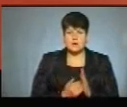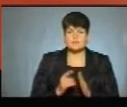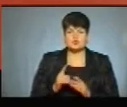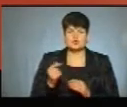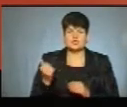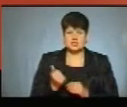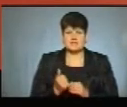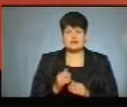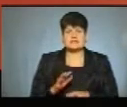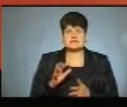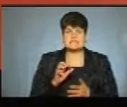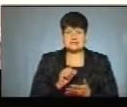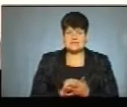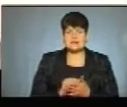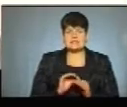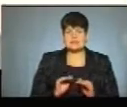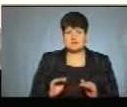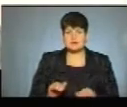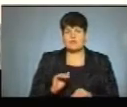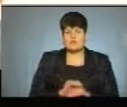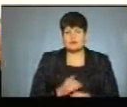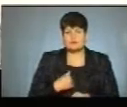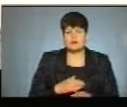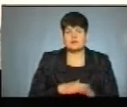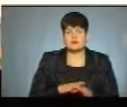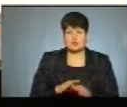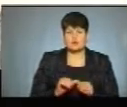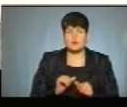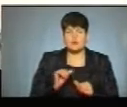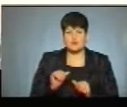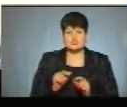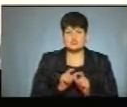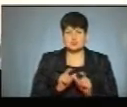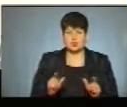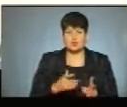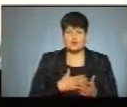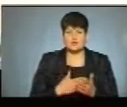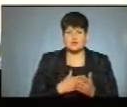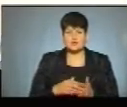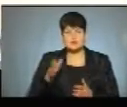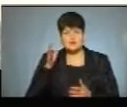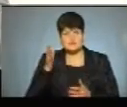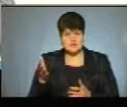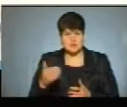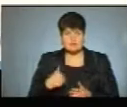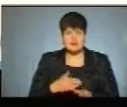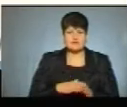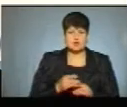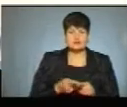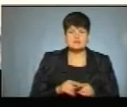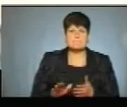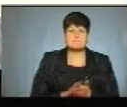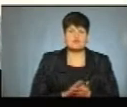дітьми. Тобто, по факту, ми виконуємо таку позашкільну і громадянську освіту. І ми це виконуємо